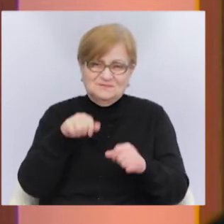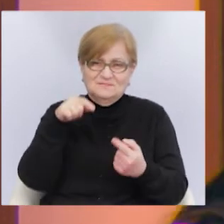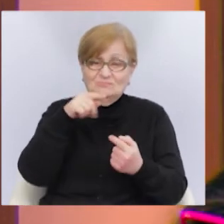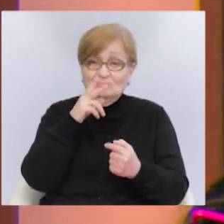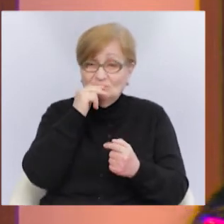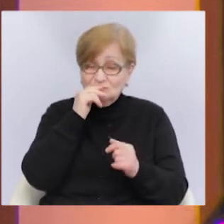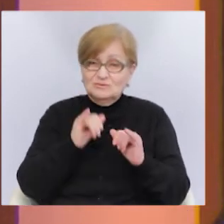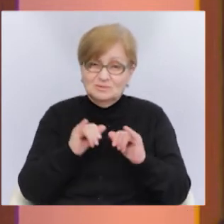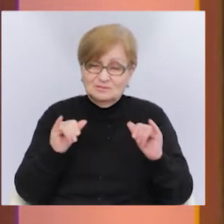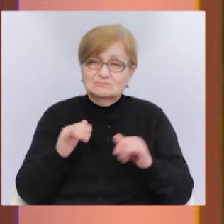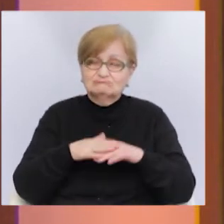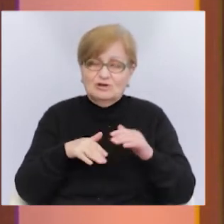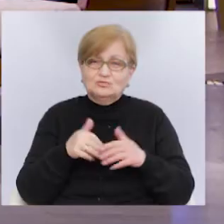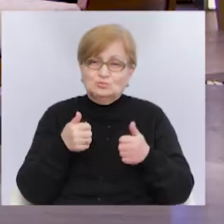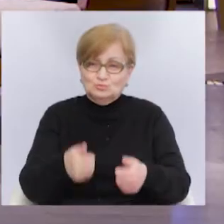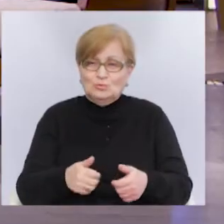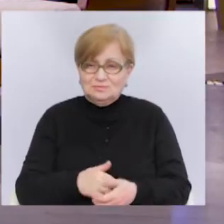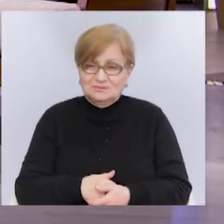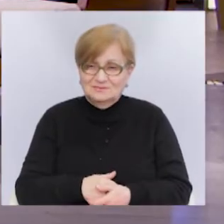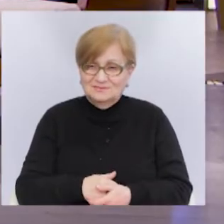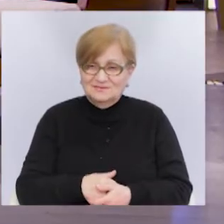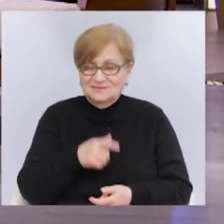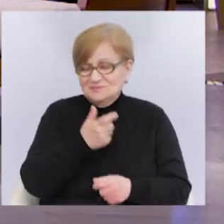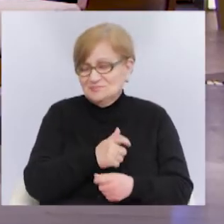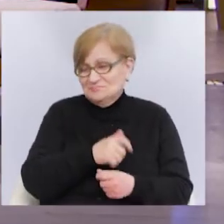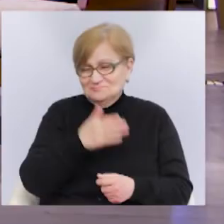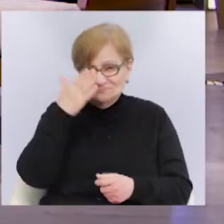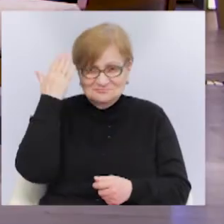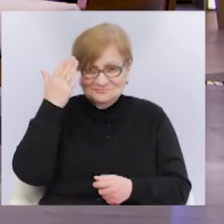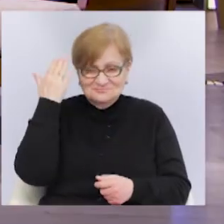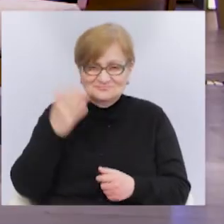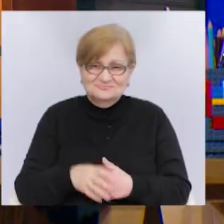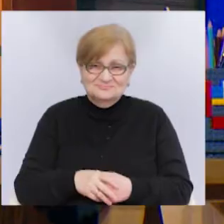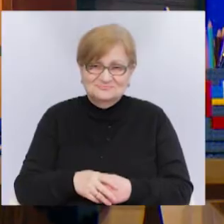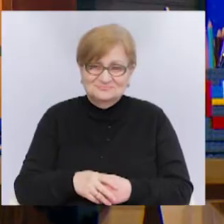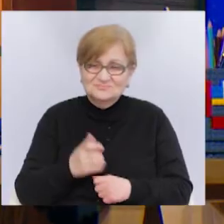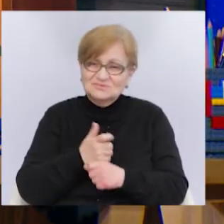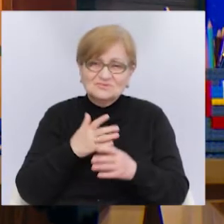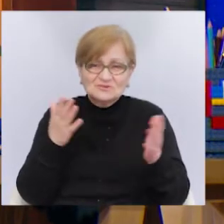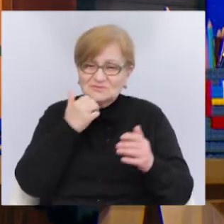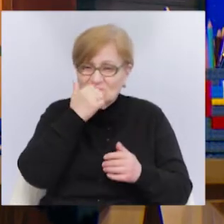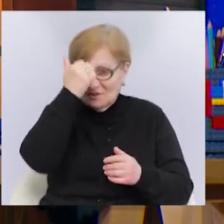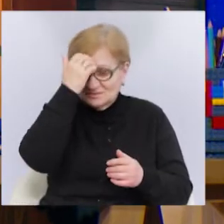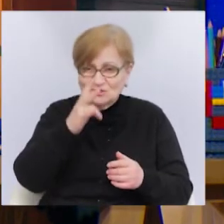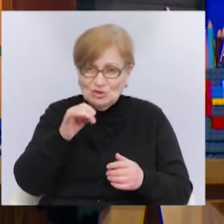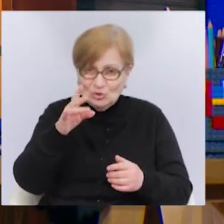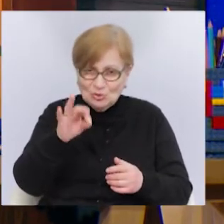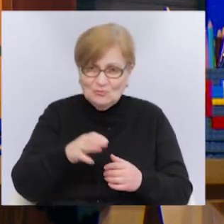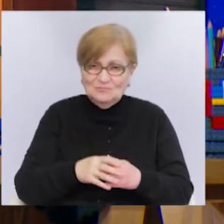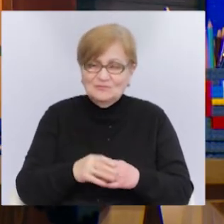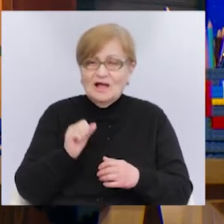მეტყველების განვითარებასაც უწყობს ხელს. ესე იგი ძალიან სახალისო და საინტერესო იყო და დიდი მადლობა ნინო, დიდი მადლობა რა თქმა